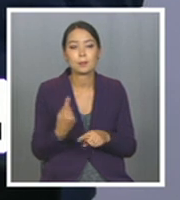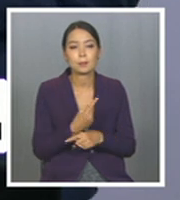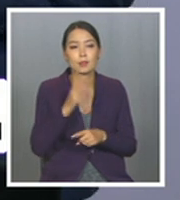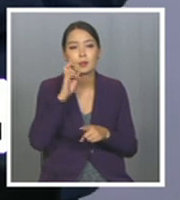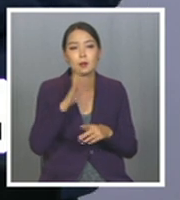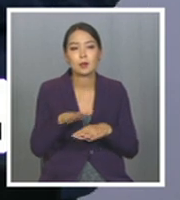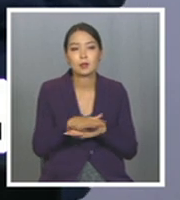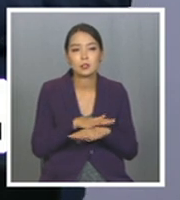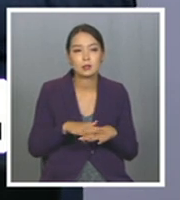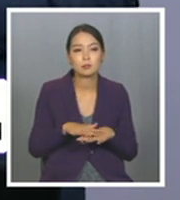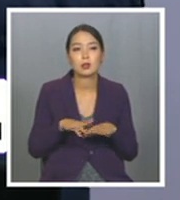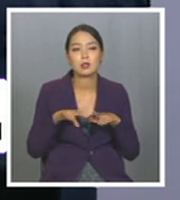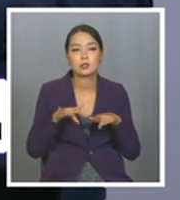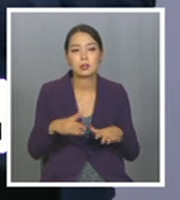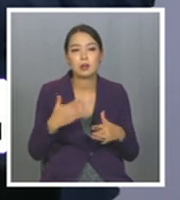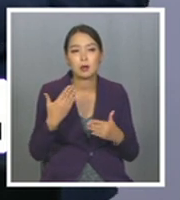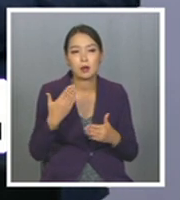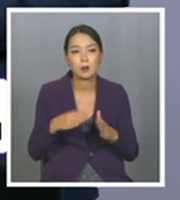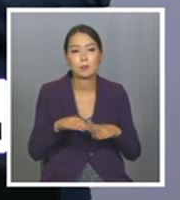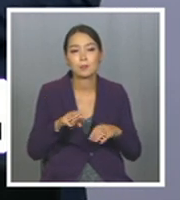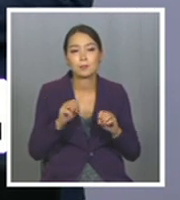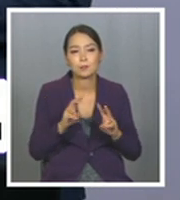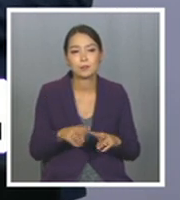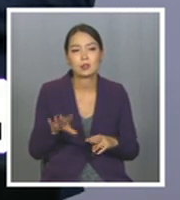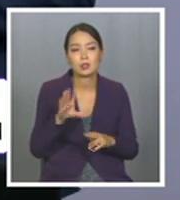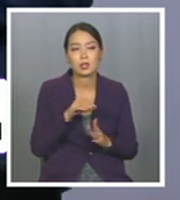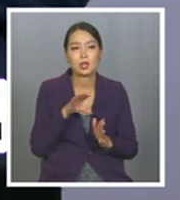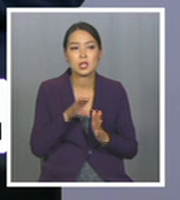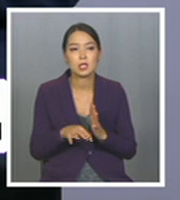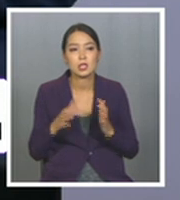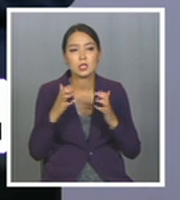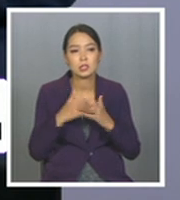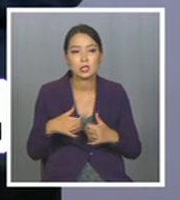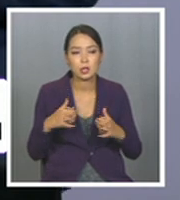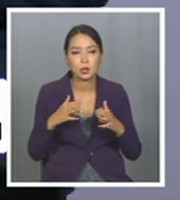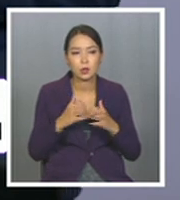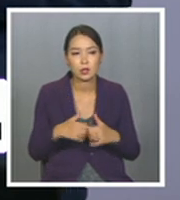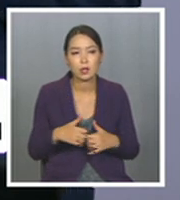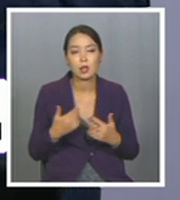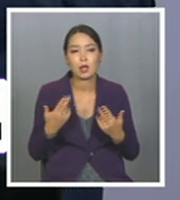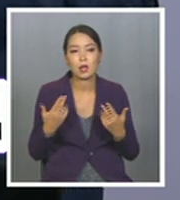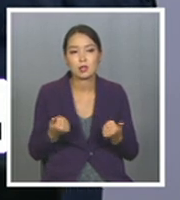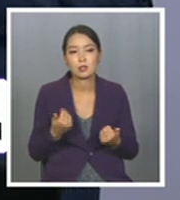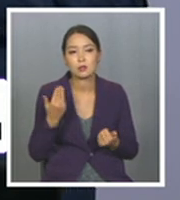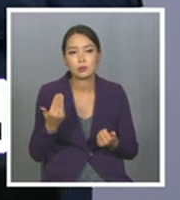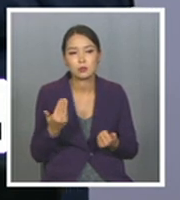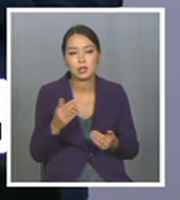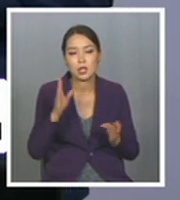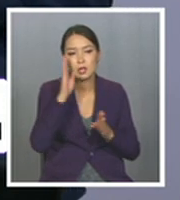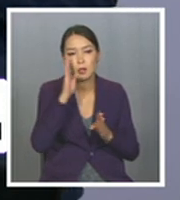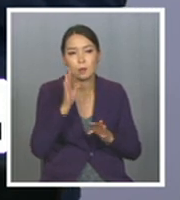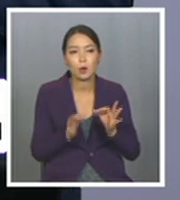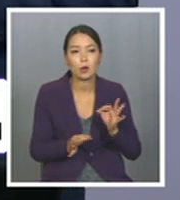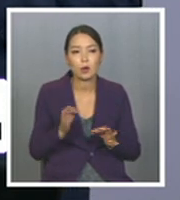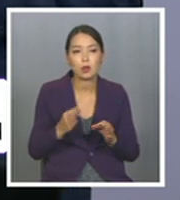Мемлекеттің шаруашылықтың мамандануына әсері туралы зерттеулер әрине оның табиғи ортаның